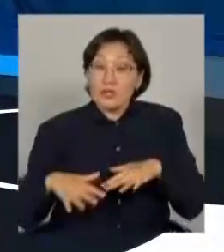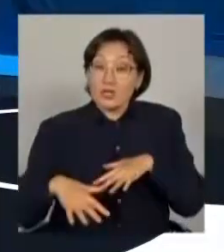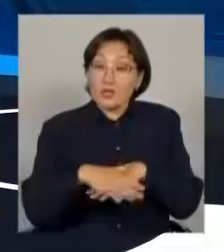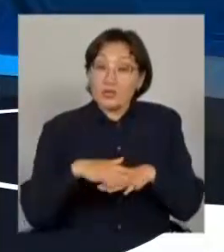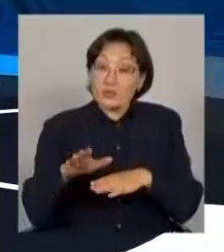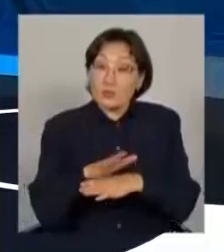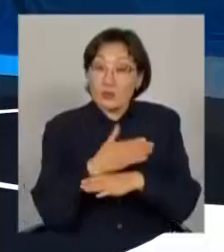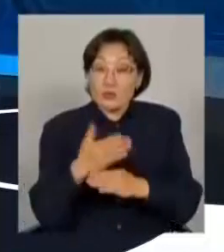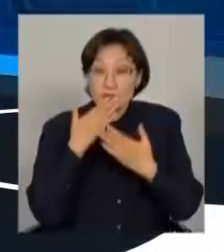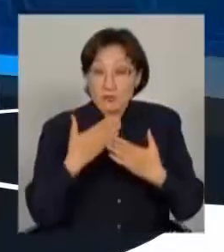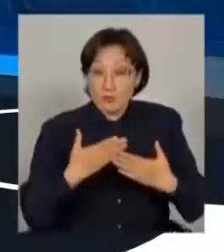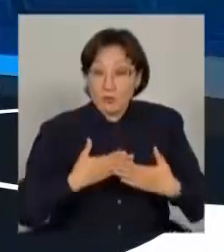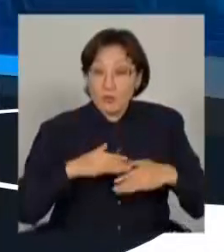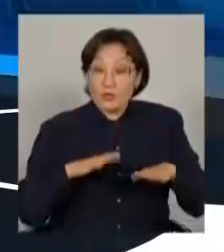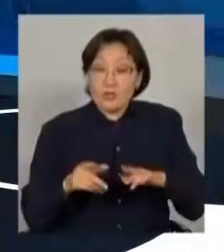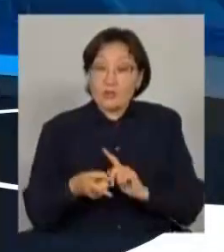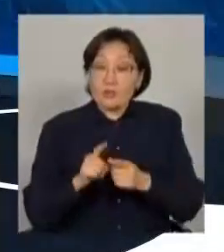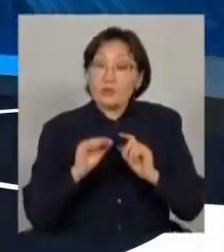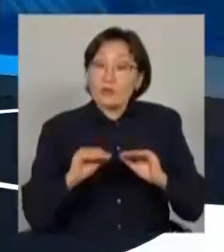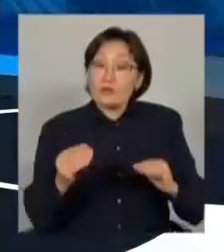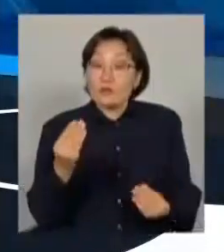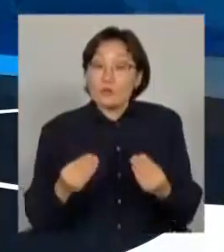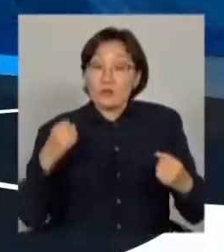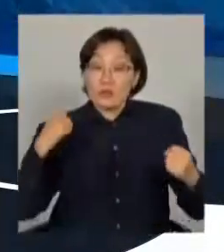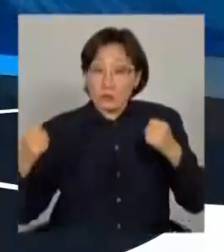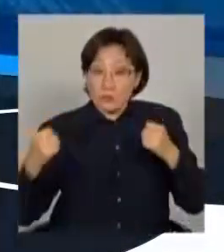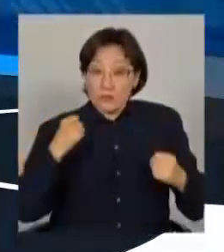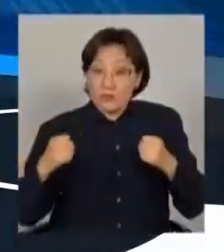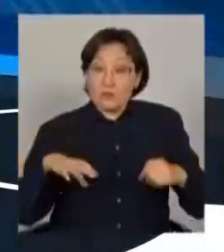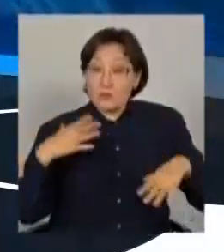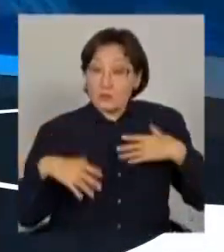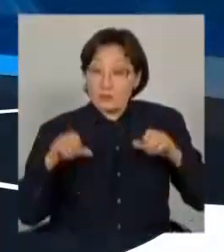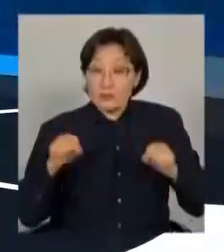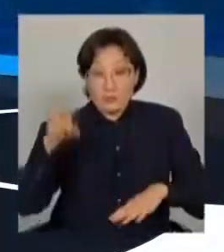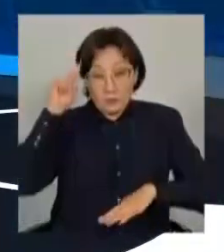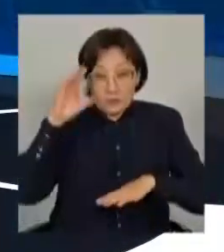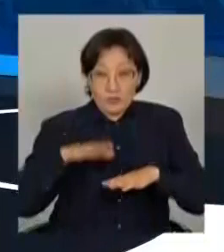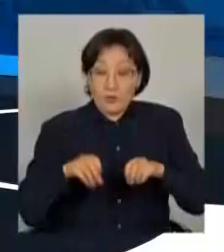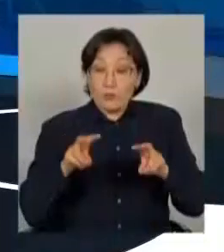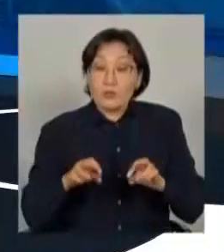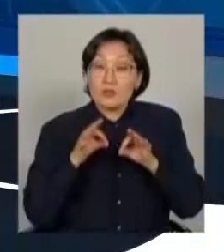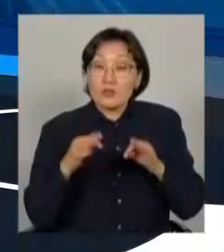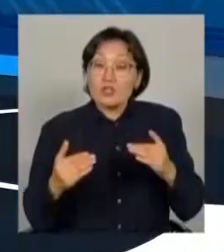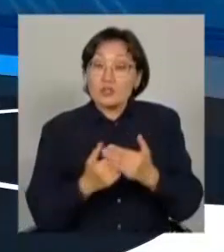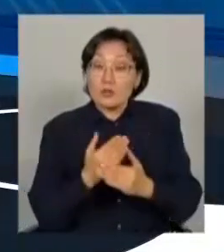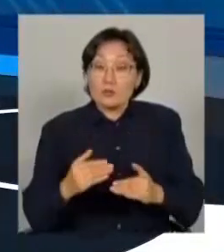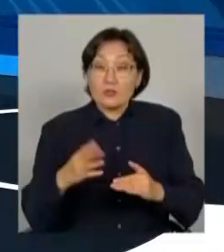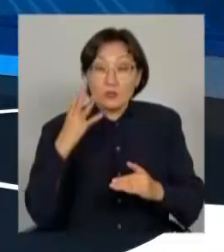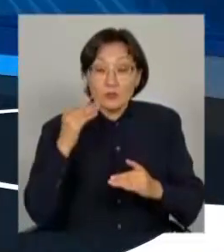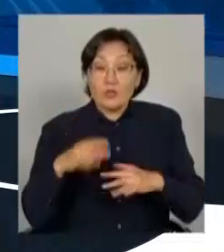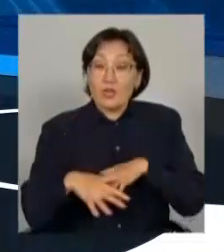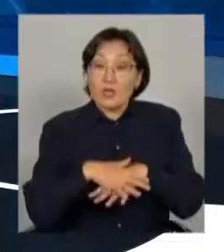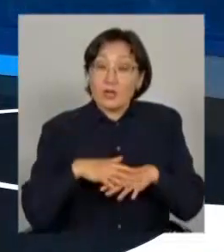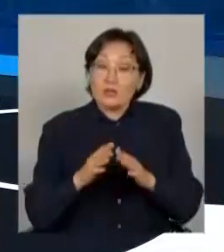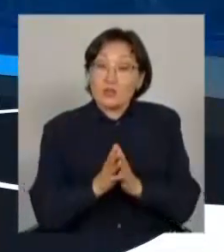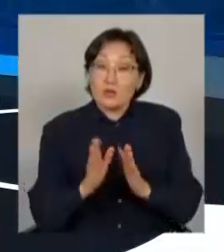та үлгерген. Себебі онда балаларды ойнатып қана қоймай, дене шынықтыруға да болады. Әкімдік өкілдерінің сөзінше, жаңа Алматыда халық сұрауымен болғаны